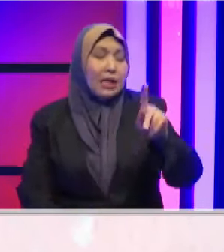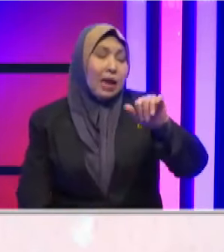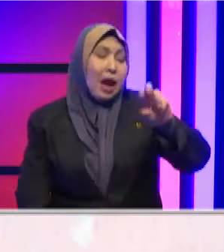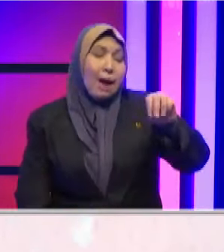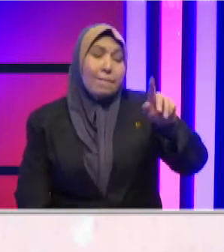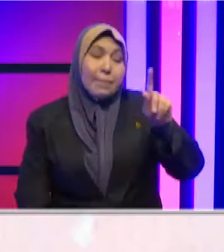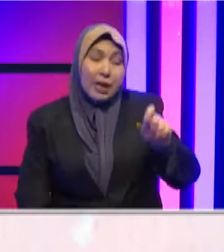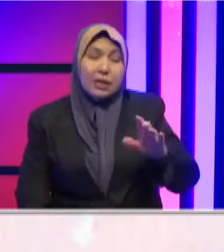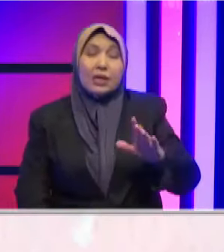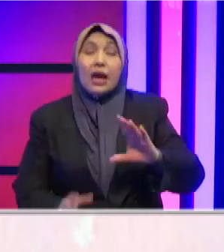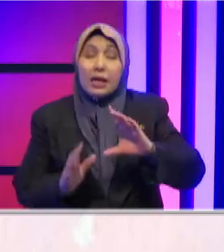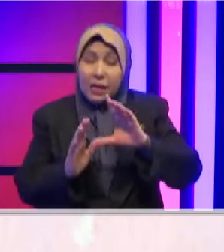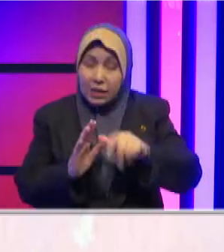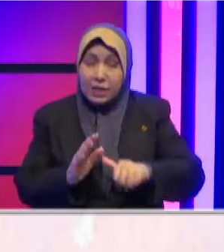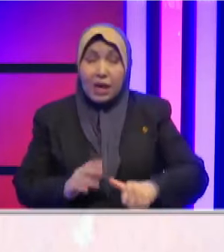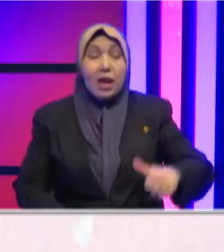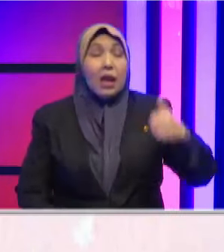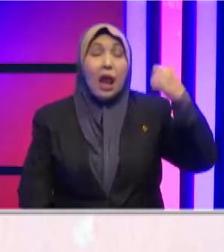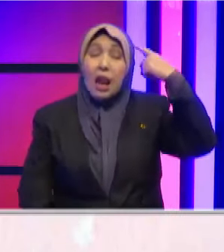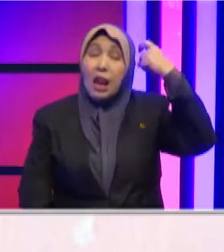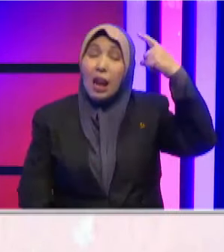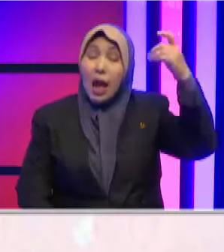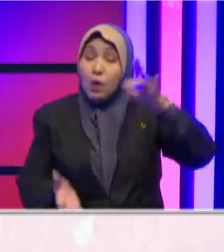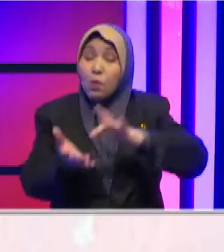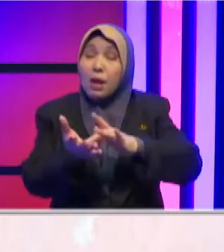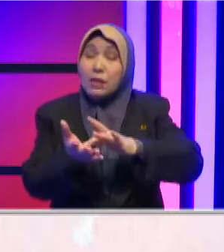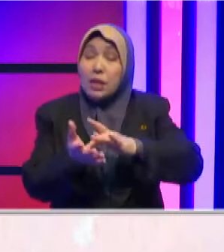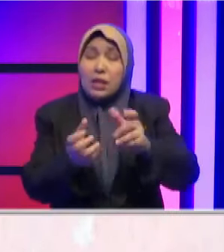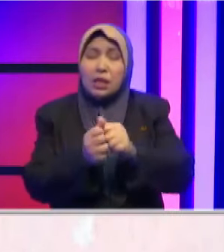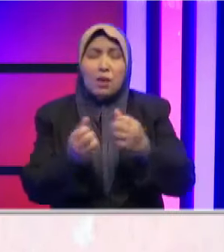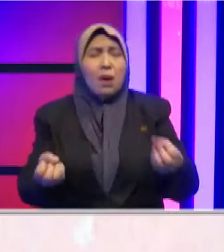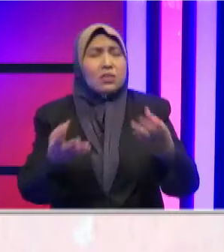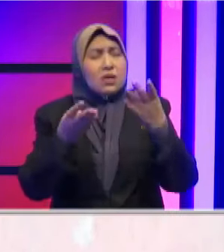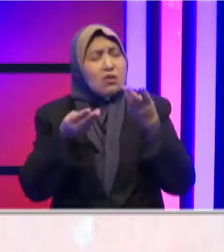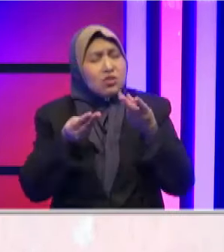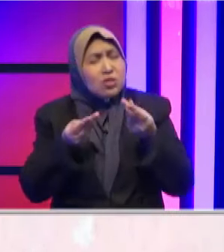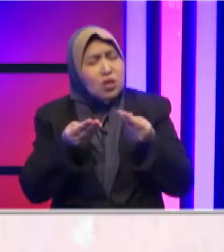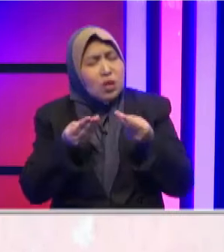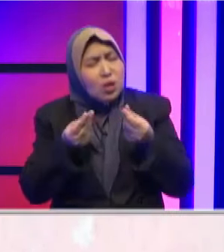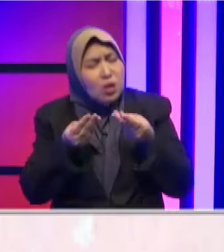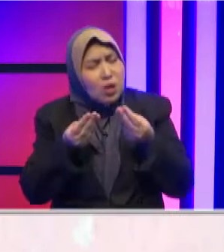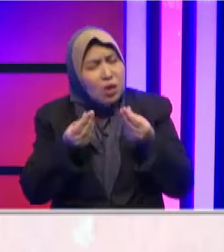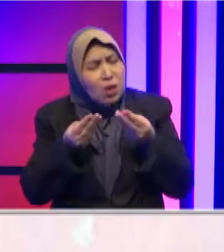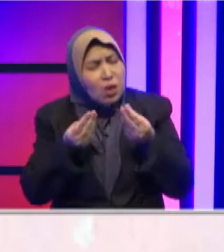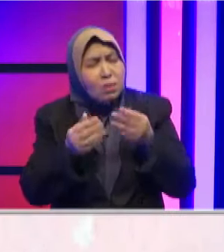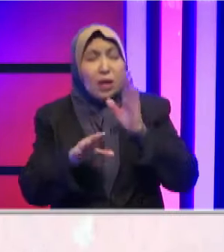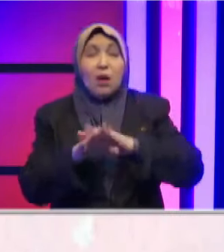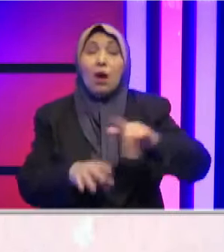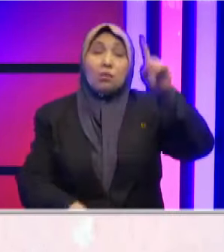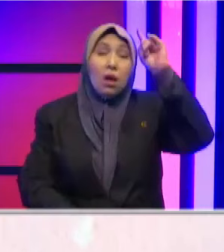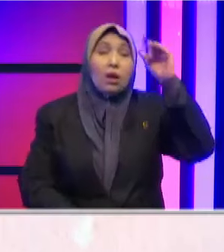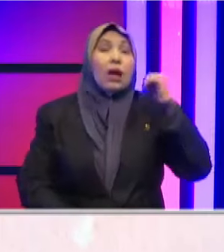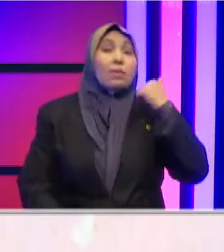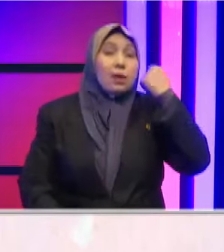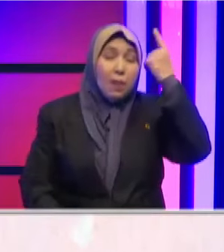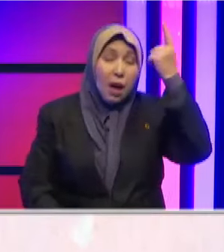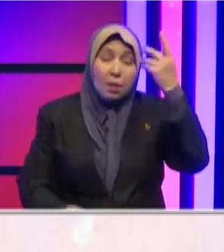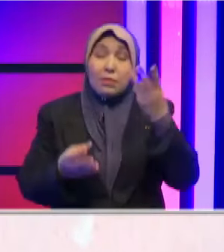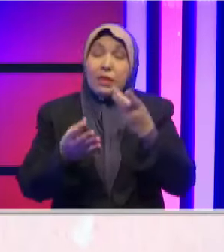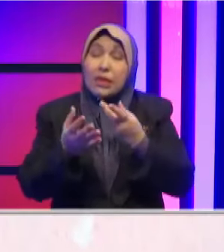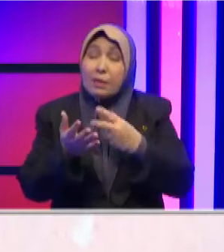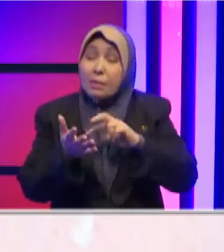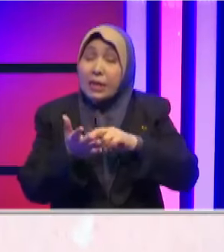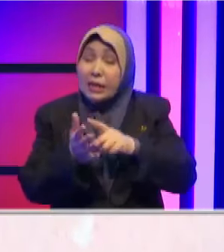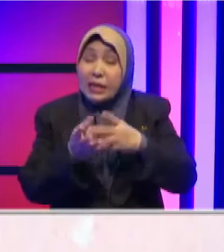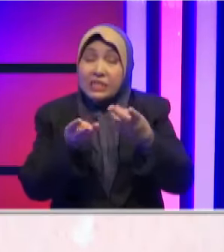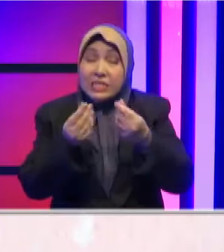kemudian obati lalai dengan banyak berdzikir kepada Allah Subhanahu wa ta'ala dan memahami azir